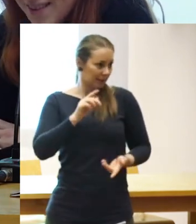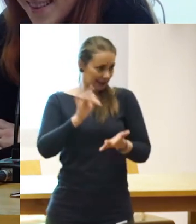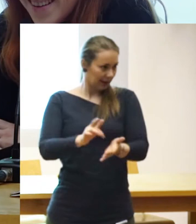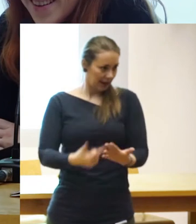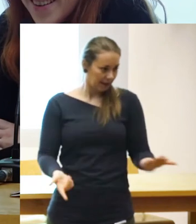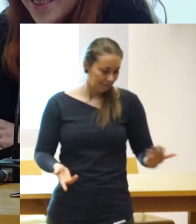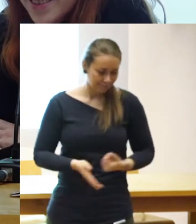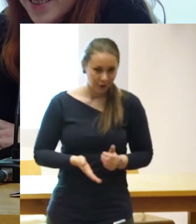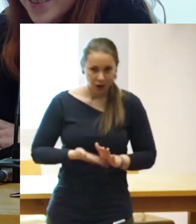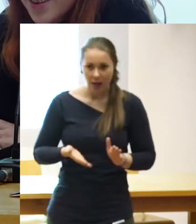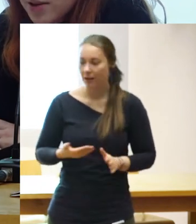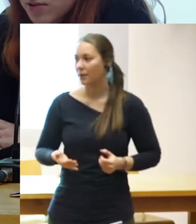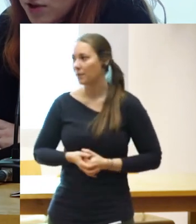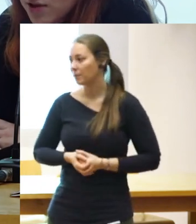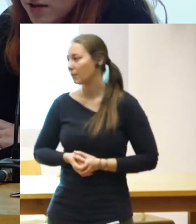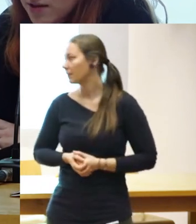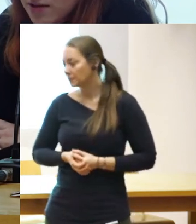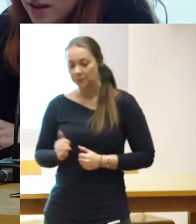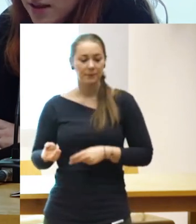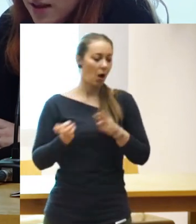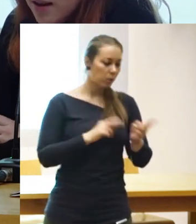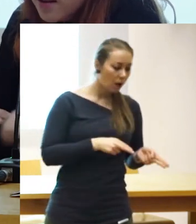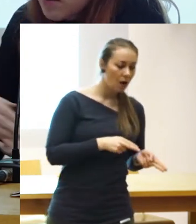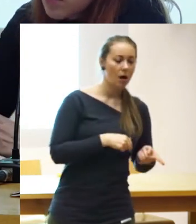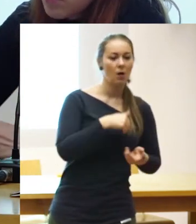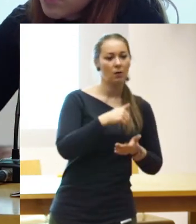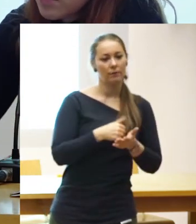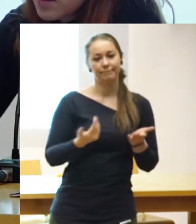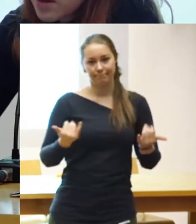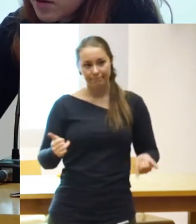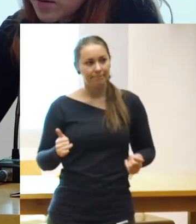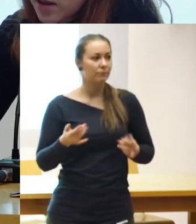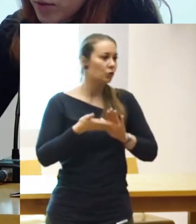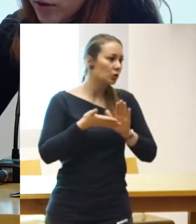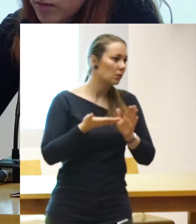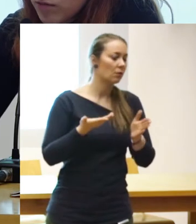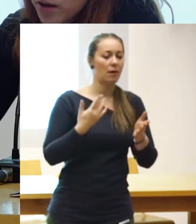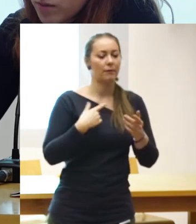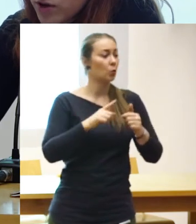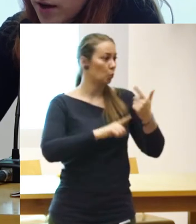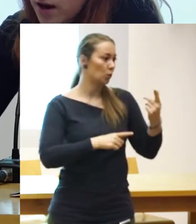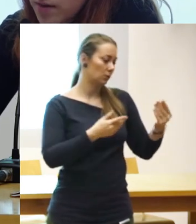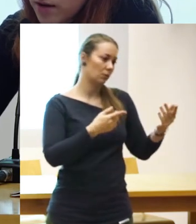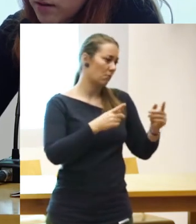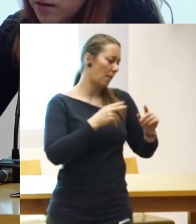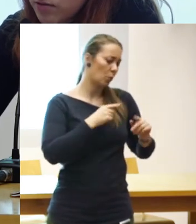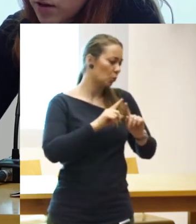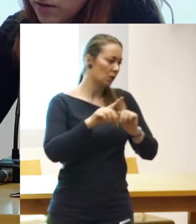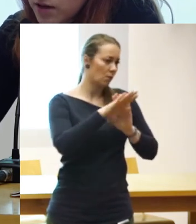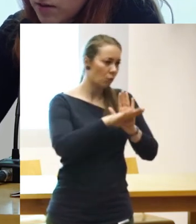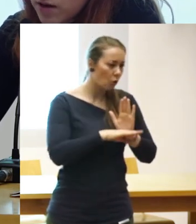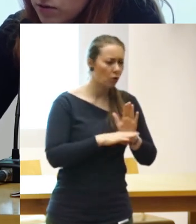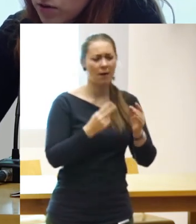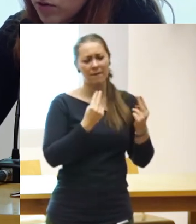No, ať už se jedná o kterýkoliv z těch programů, které pořádáme, ty